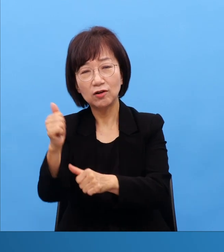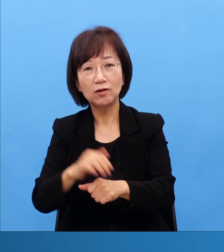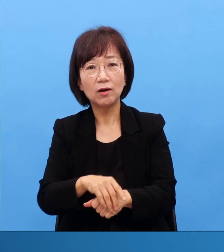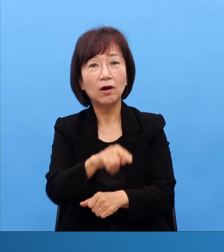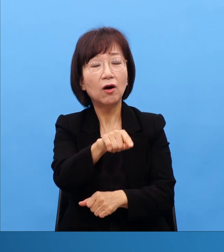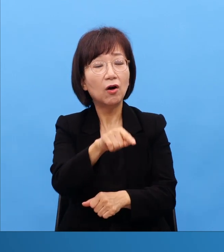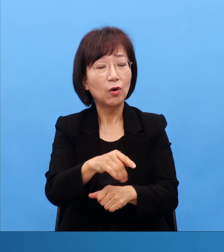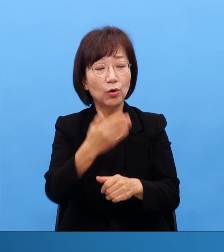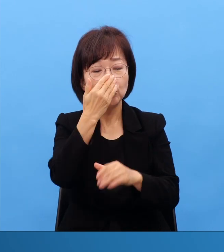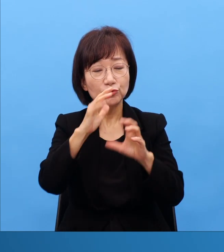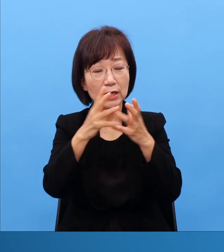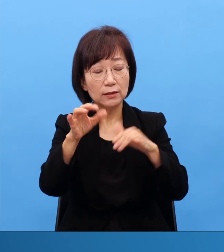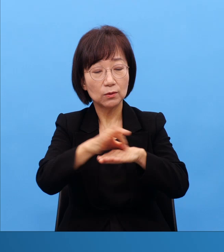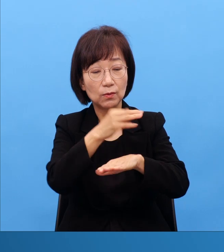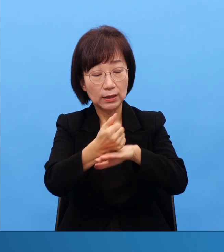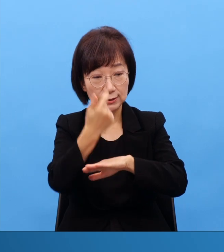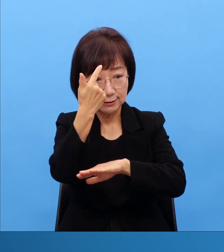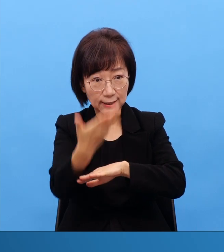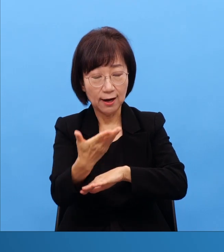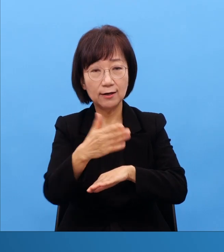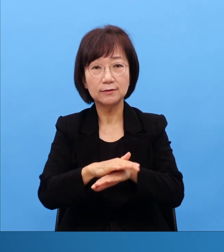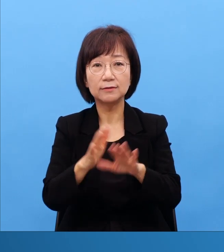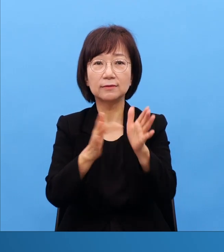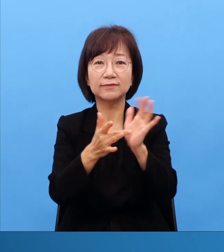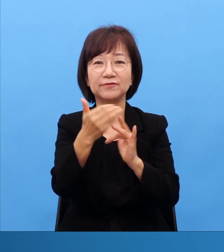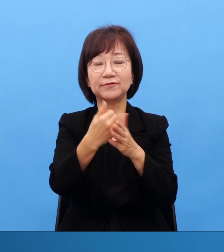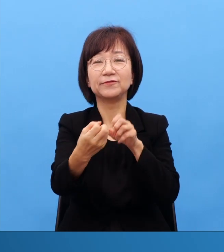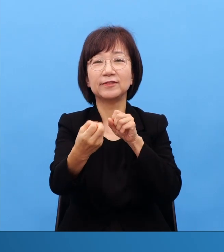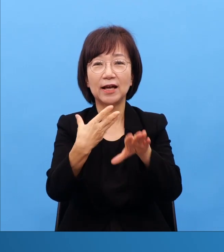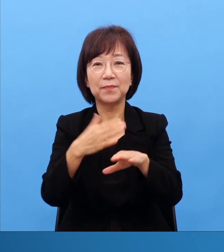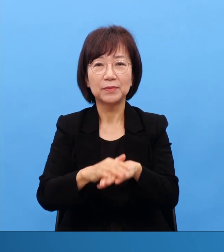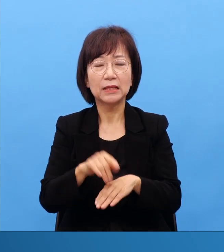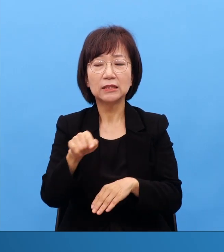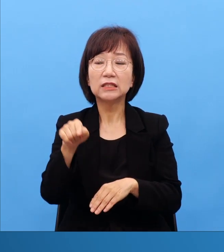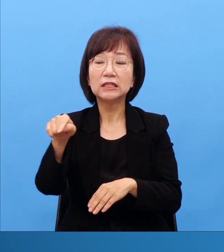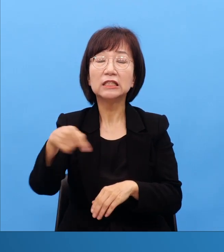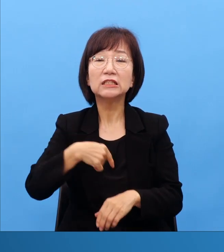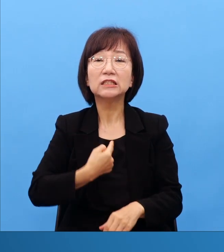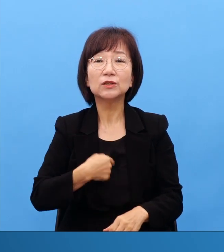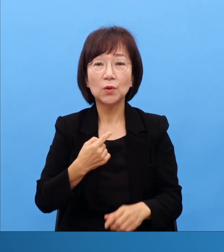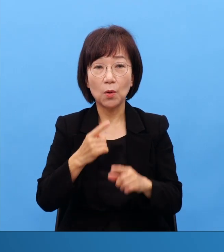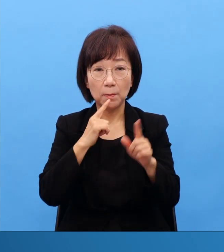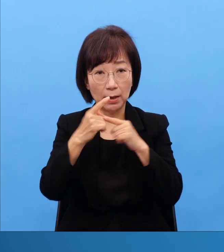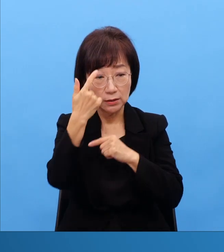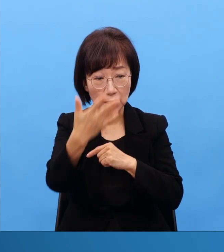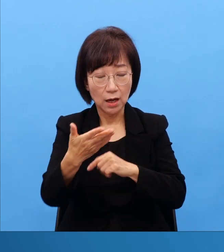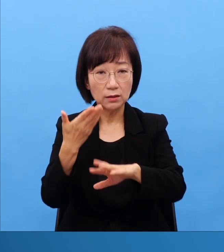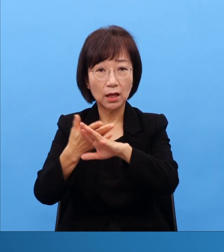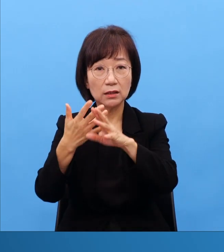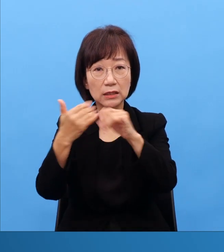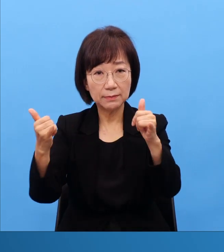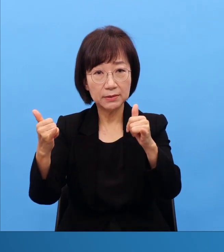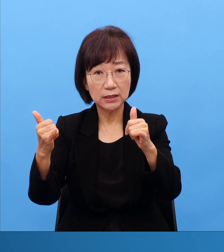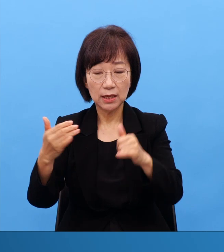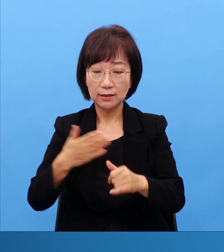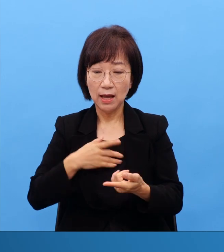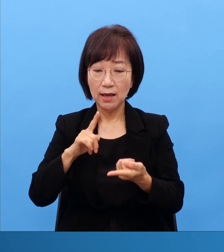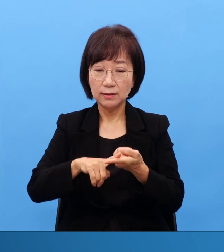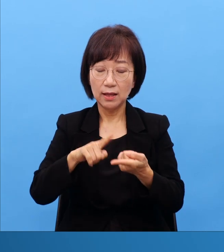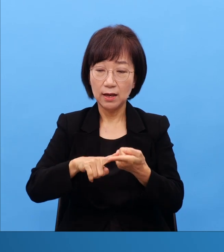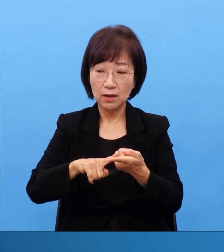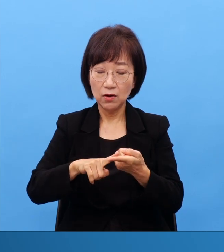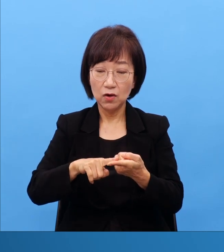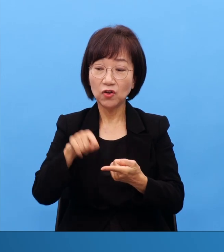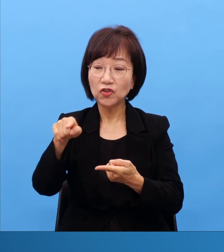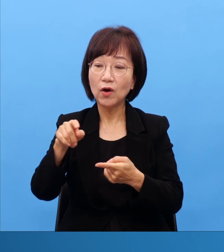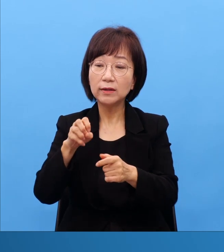내가 유대인의 왕이냐? 예수께서 대답하시되 이는 내가 스스로 하는 말이냐? 다른 사람들이 나에 대하여